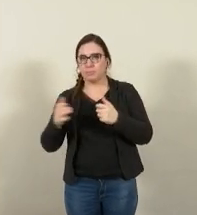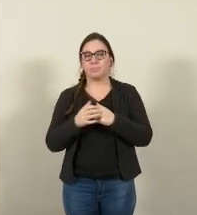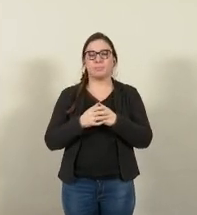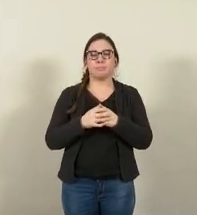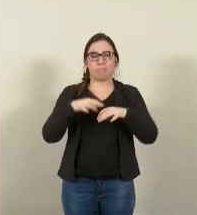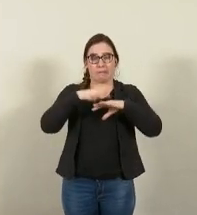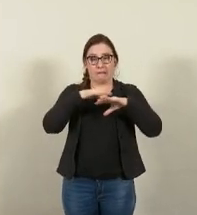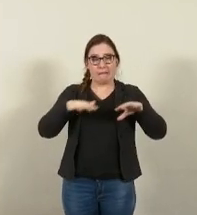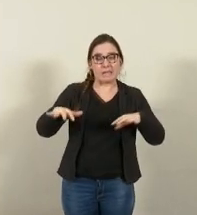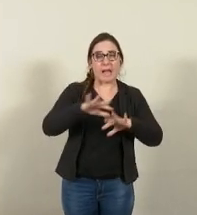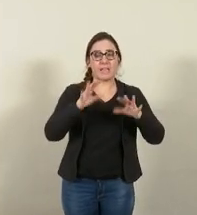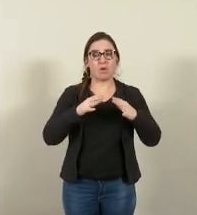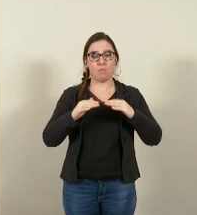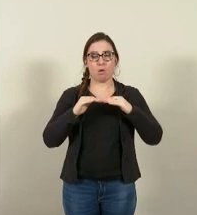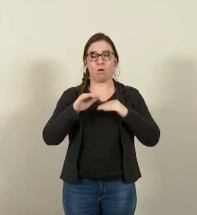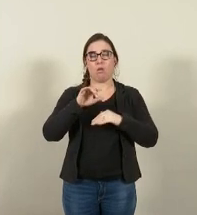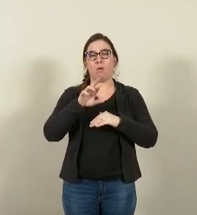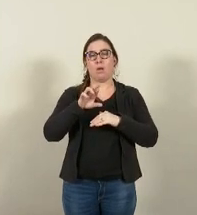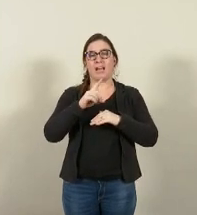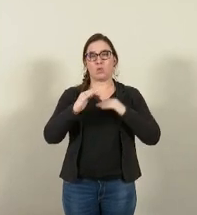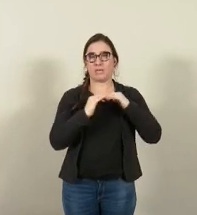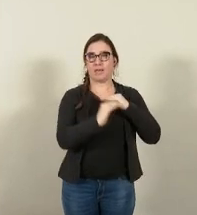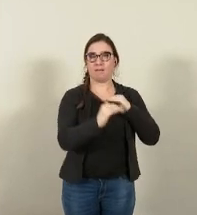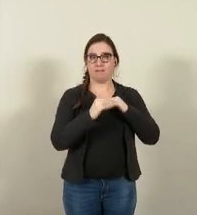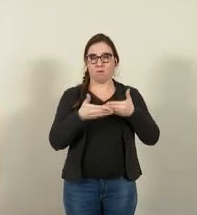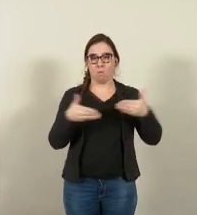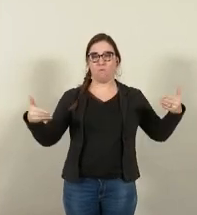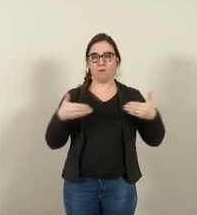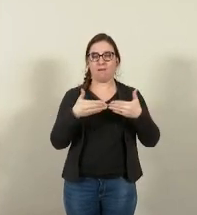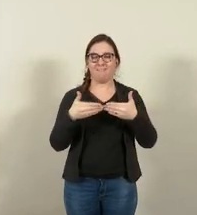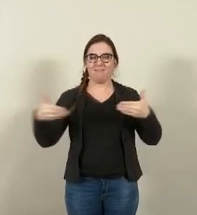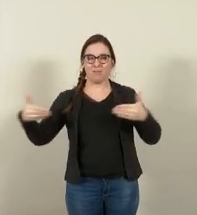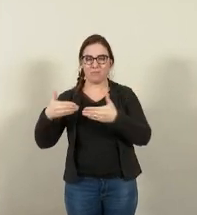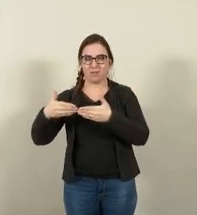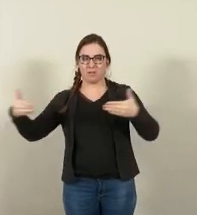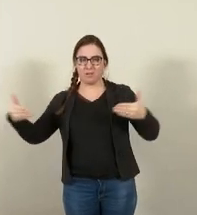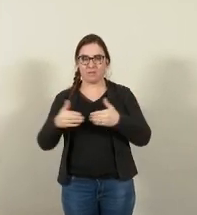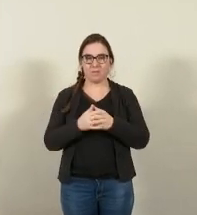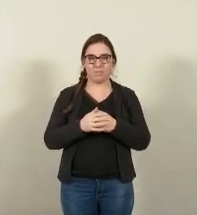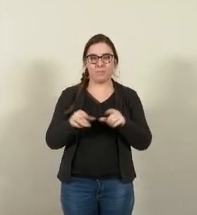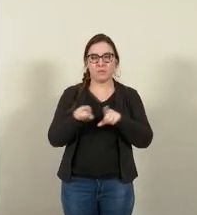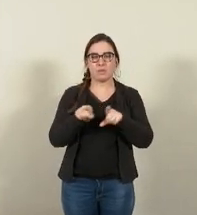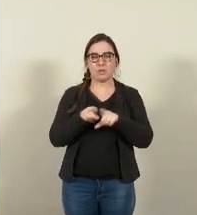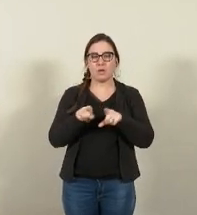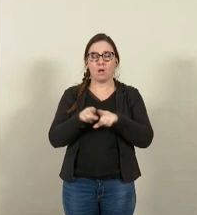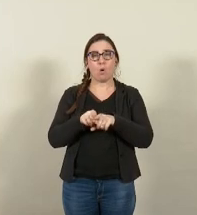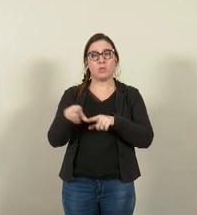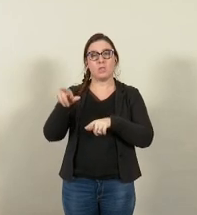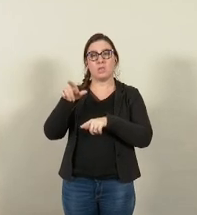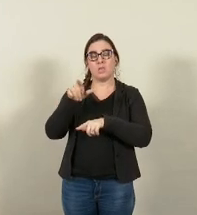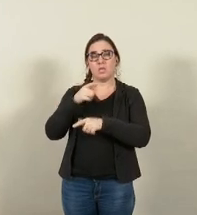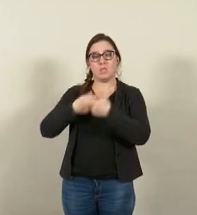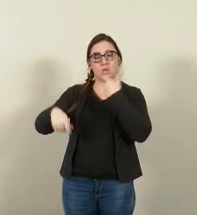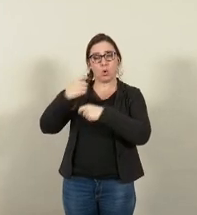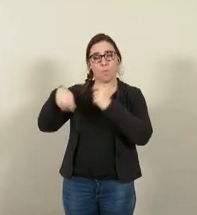le quartier par le rez-de-chaussée actif qui donc s'ouvrira ainsi que l'appui d'une foncière commerciale ce qui